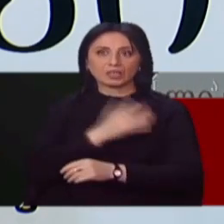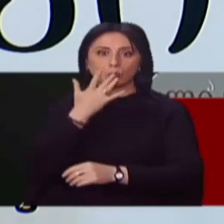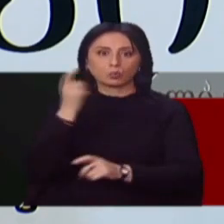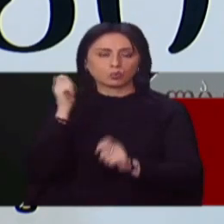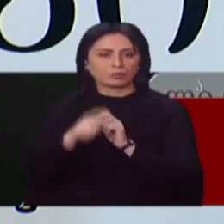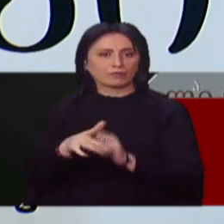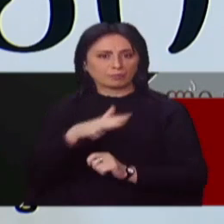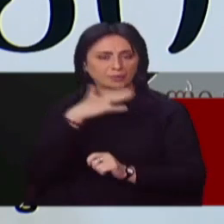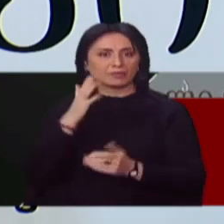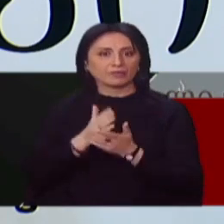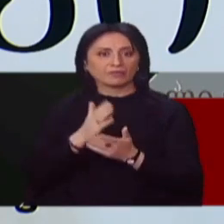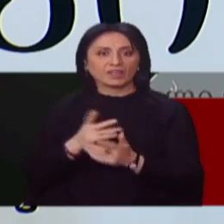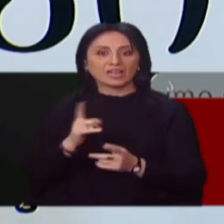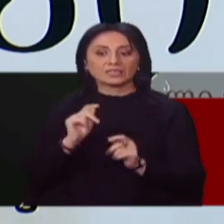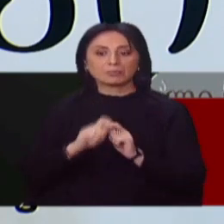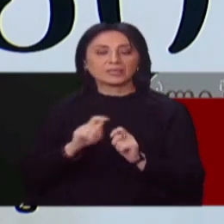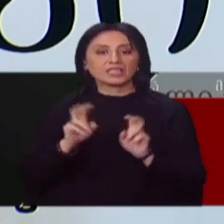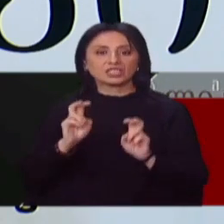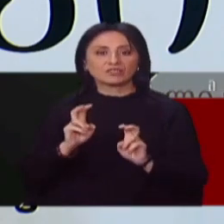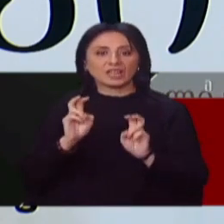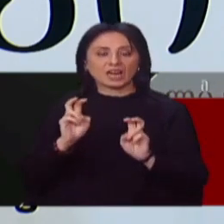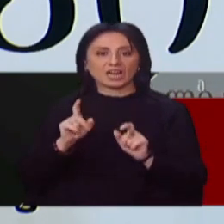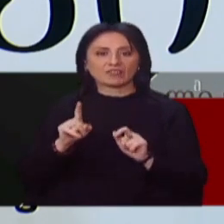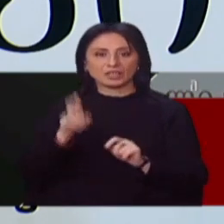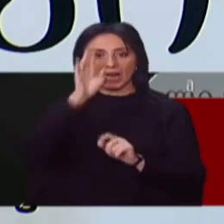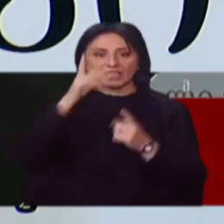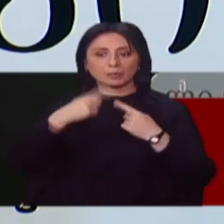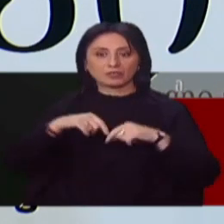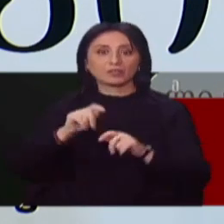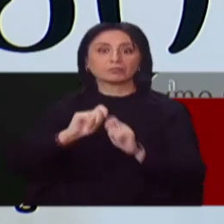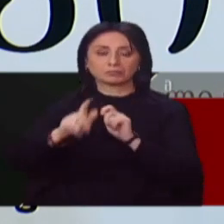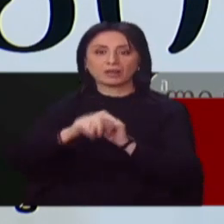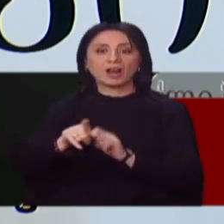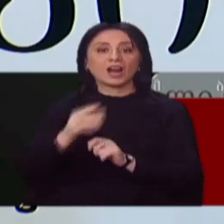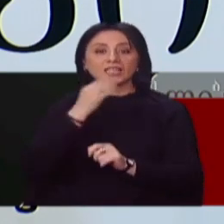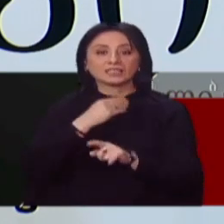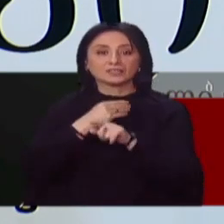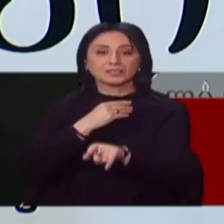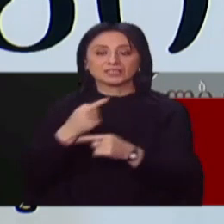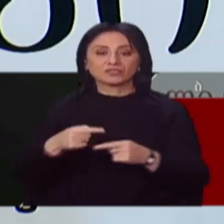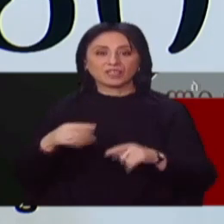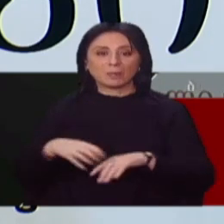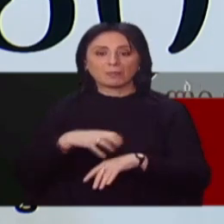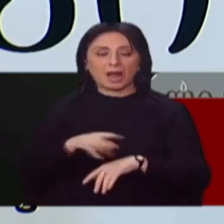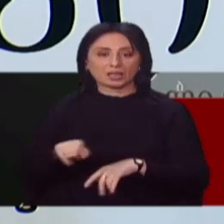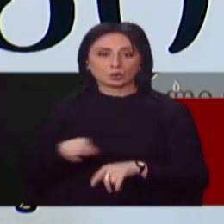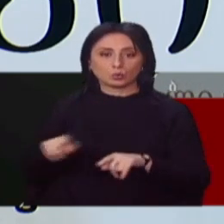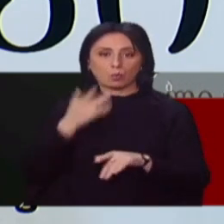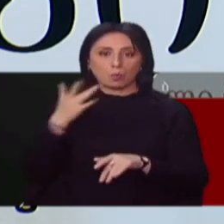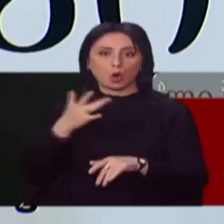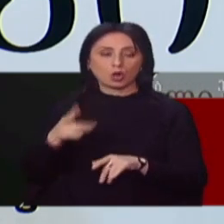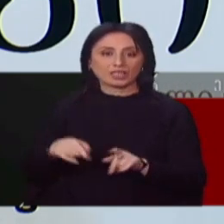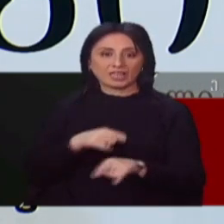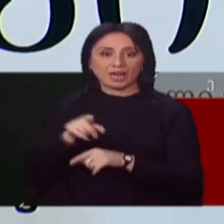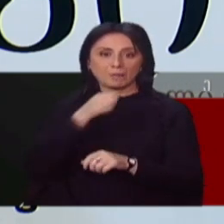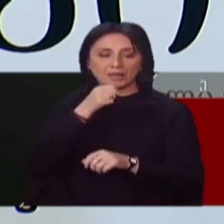puli, romelitac finansdebian egret sodebuli arasamtvarobo organizatsiebi da svadasva partiuli, politikuri media